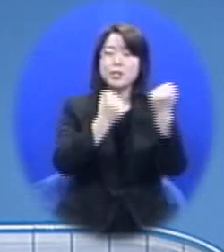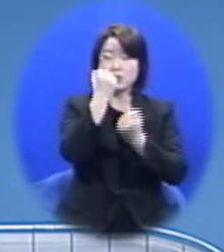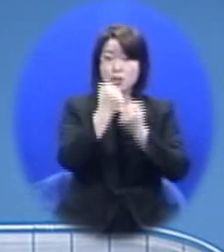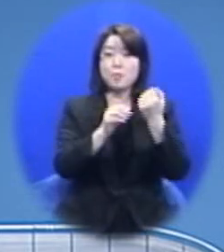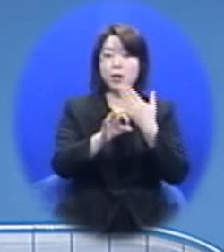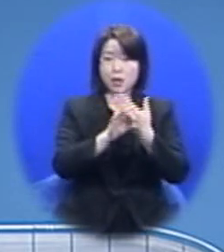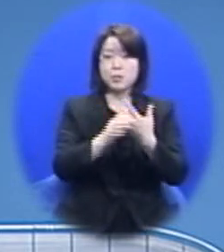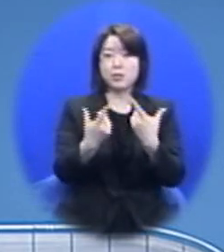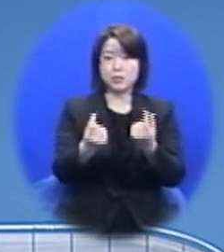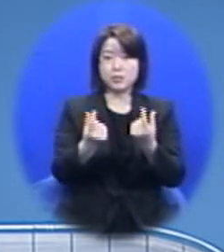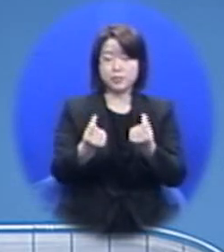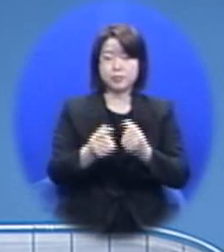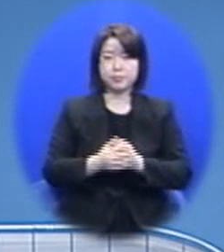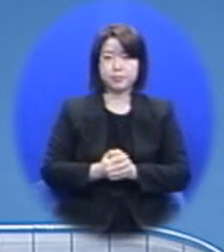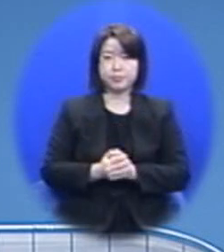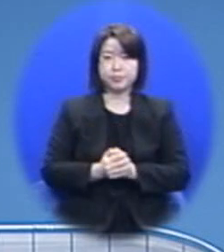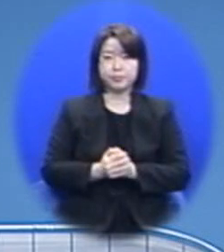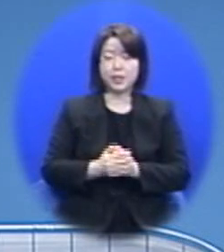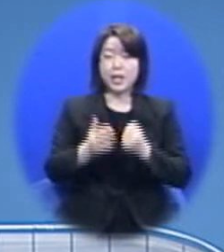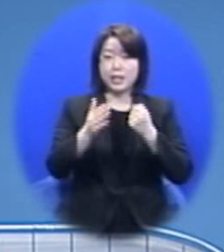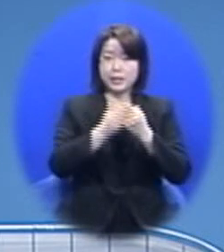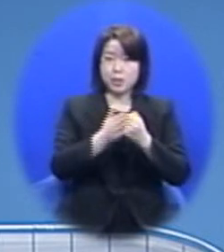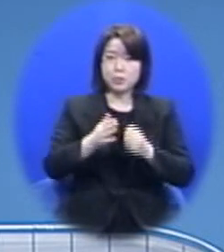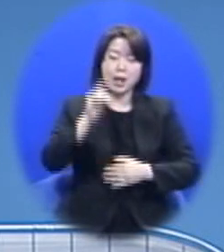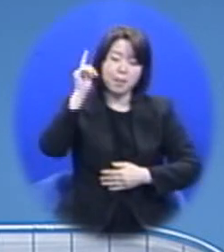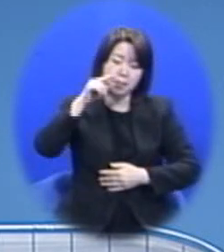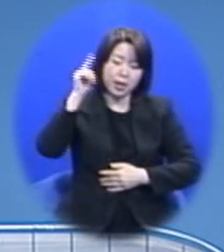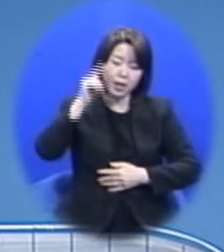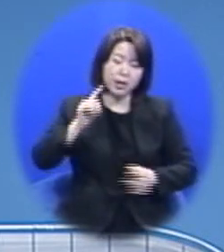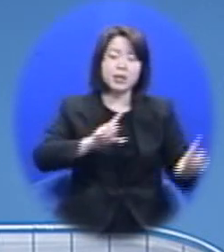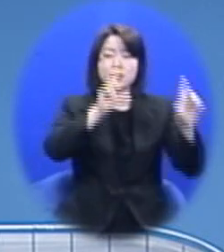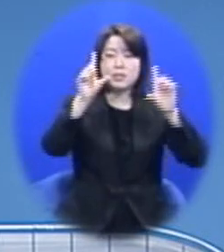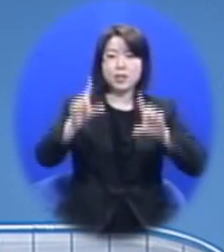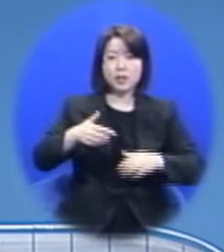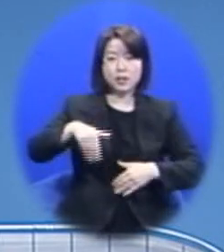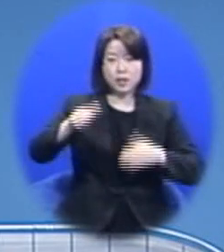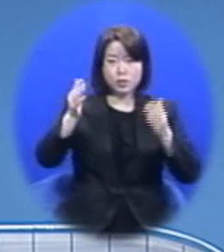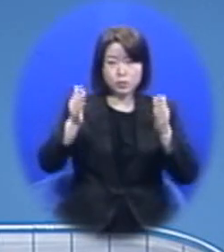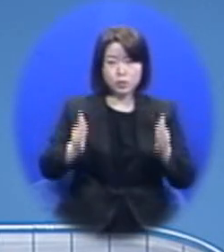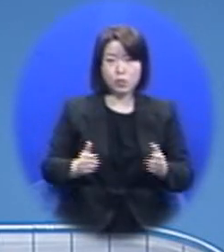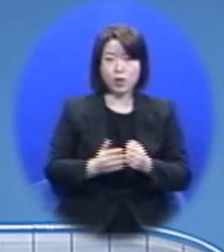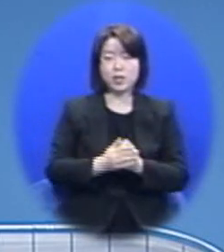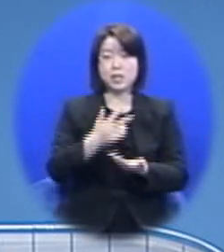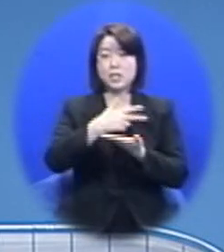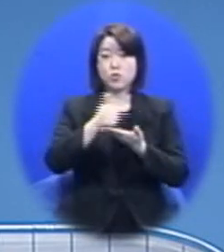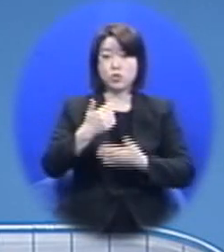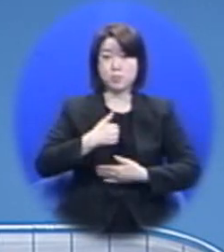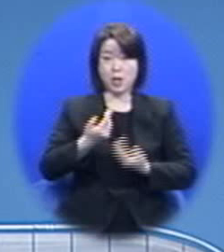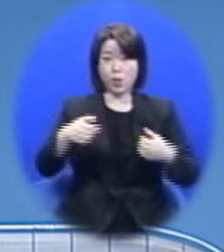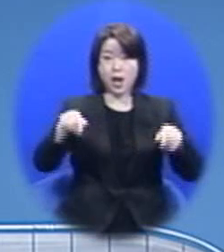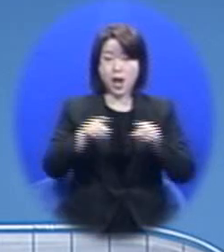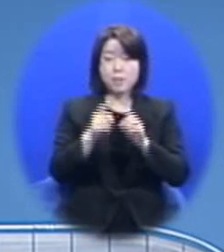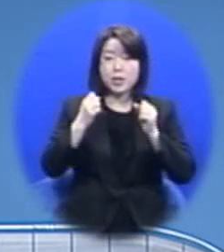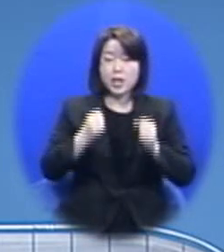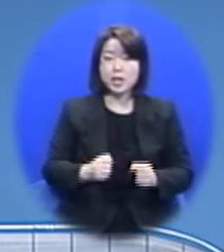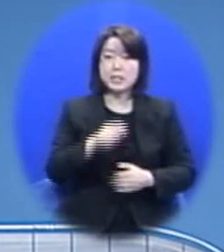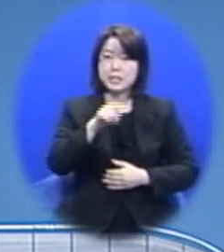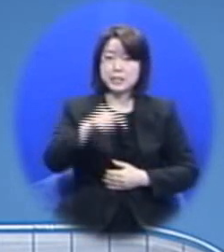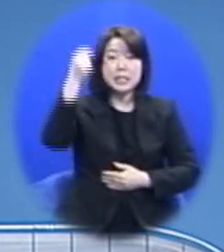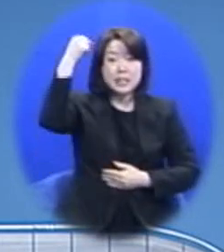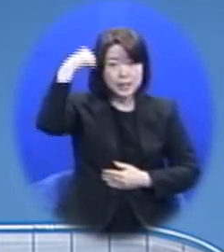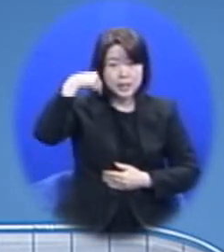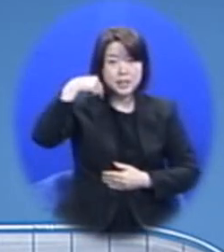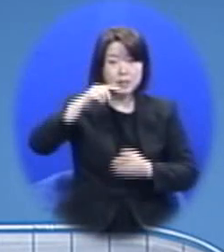거죠. 그래서 매일 살아가는 동안 주님이 나와 함께 계시는 그 느낌을